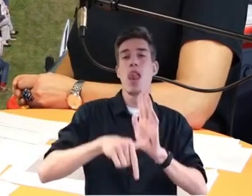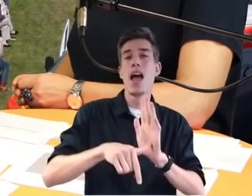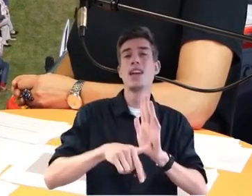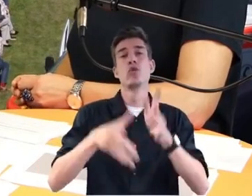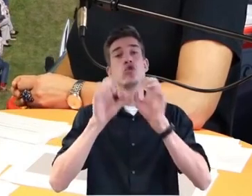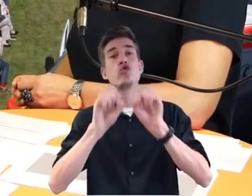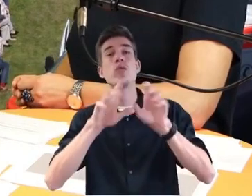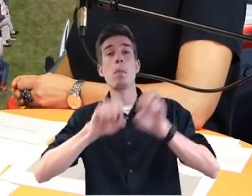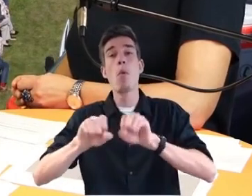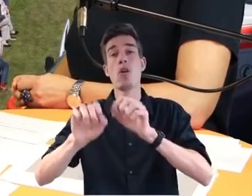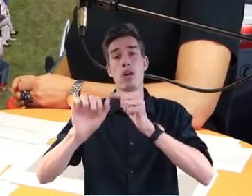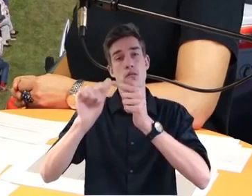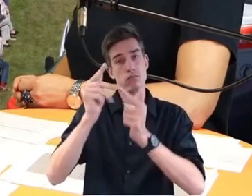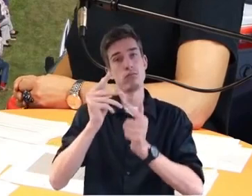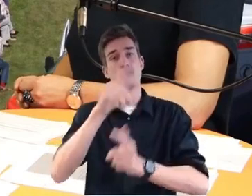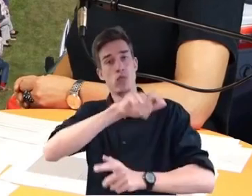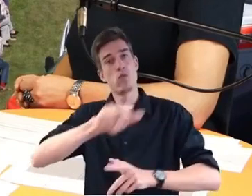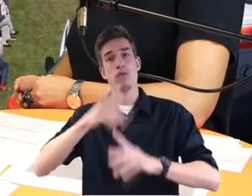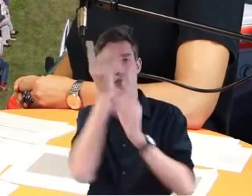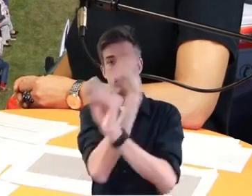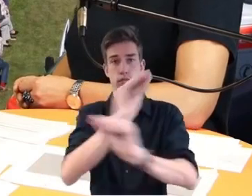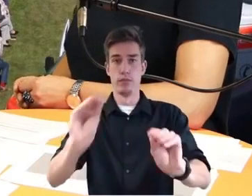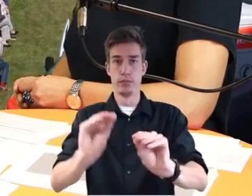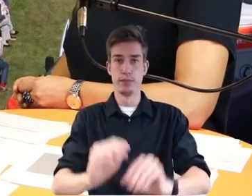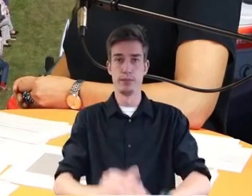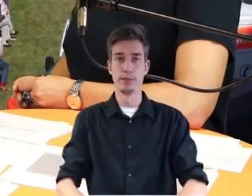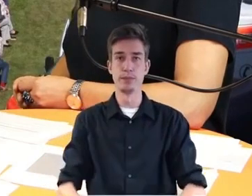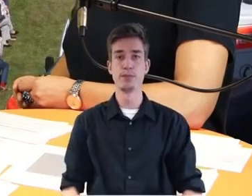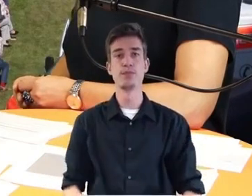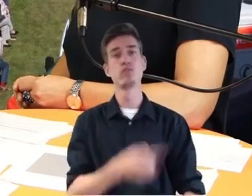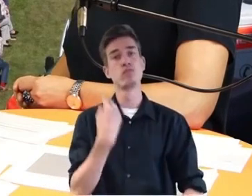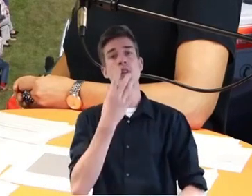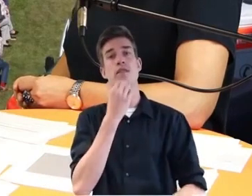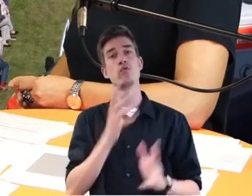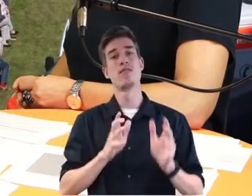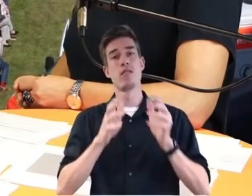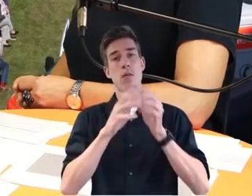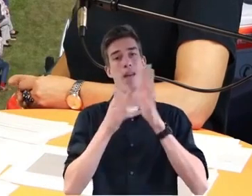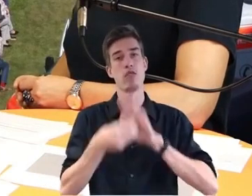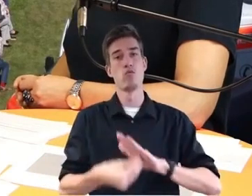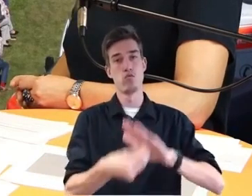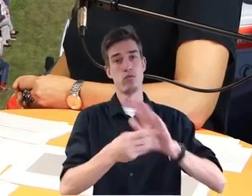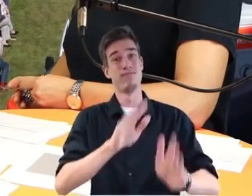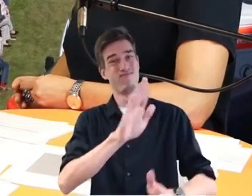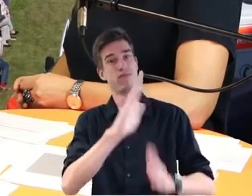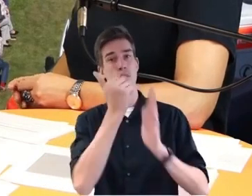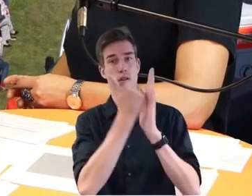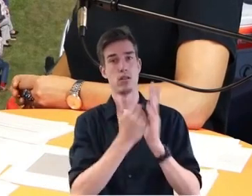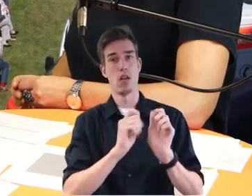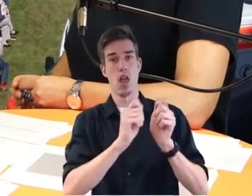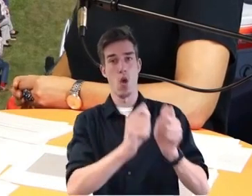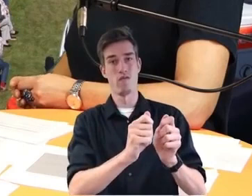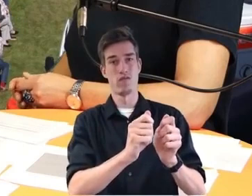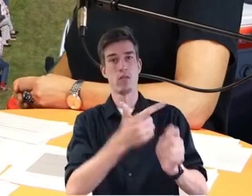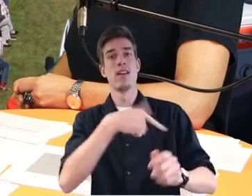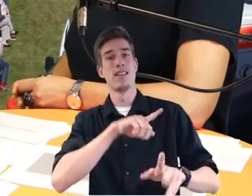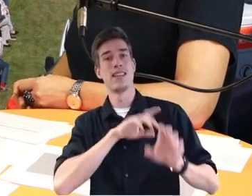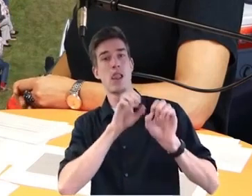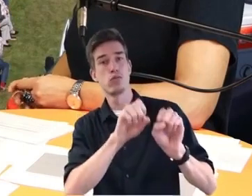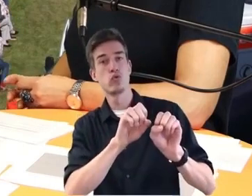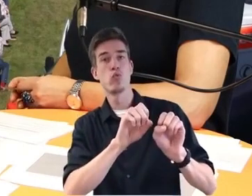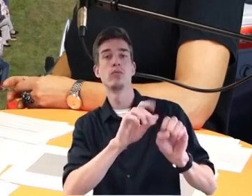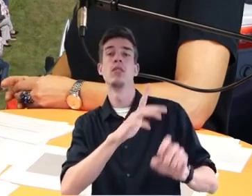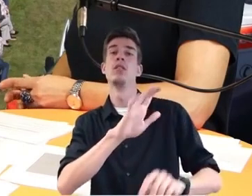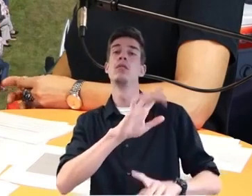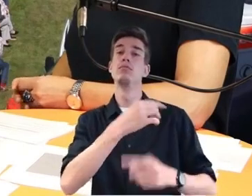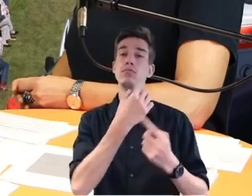Schutzmöglichkeiten. Und wir haben die Aufgabe, die Gemeinden zu unterstützen, bei ihrer gesetzlichen Aufgabe den Selbstschutz und die Selbsthilfe der